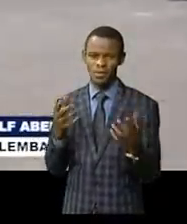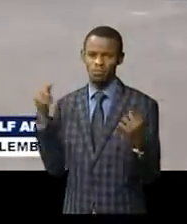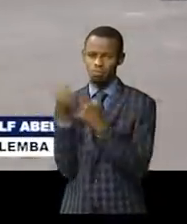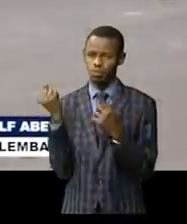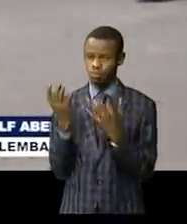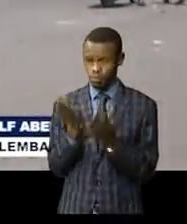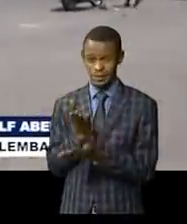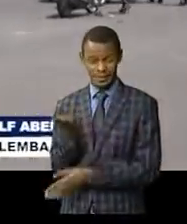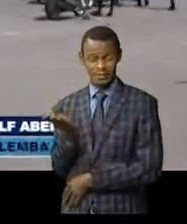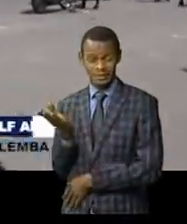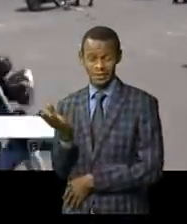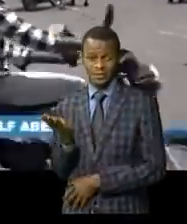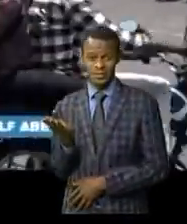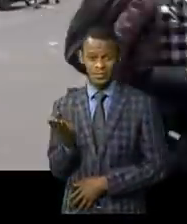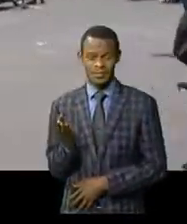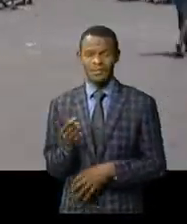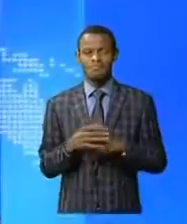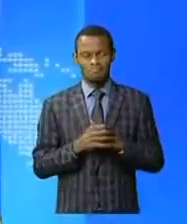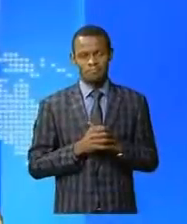que court la population.